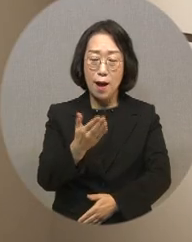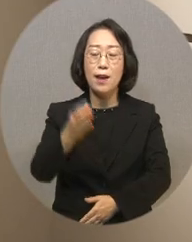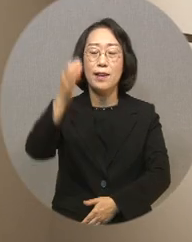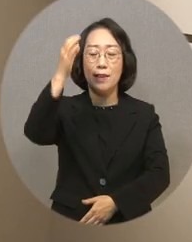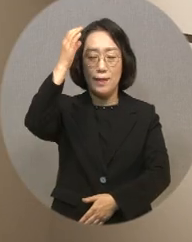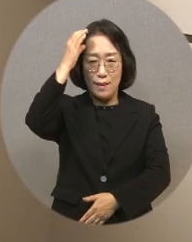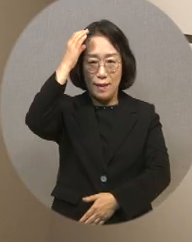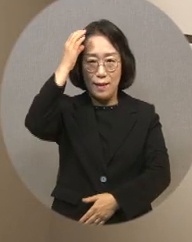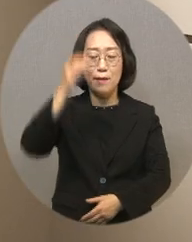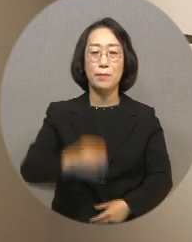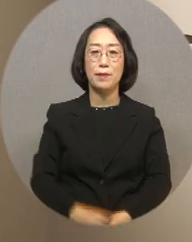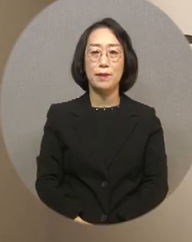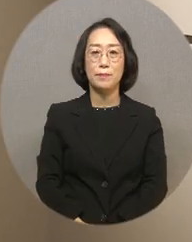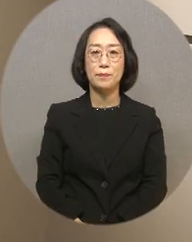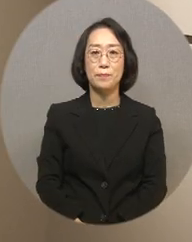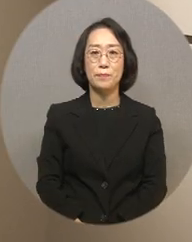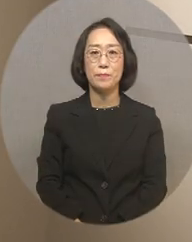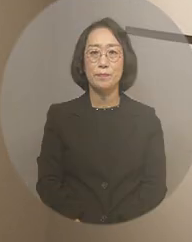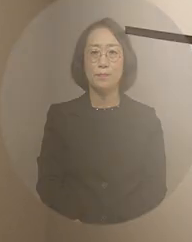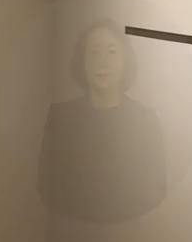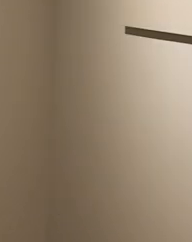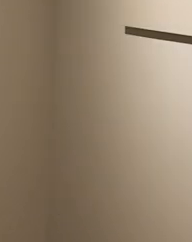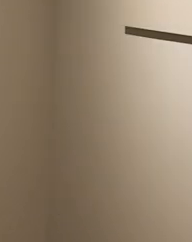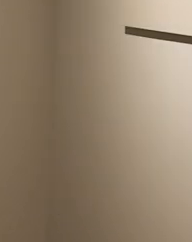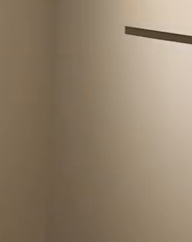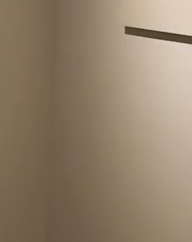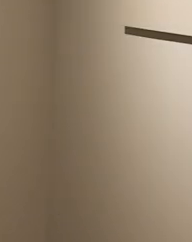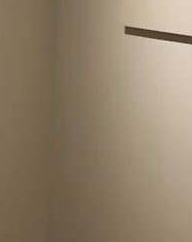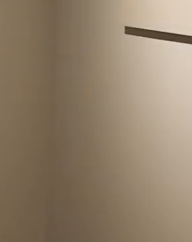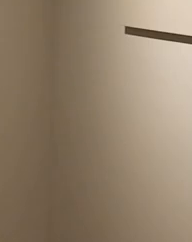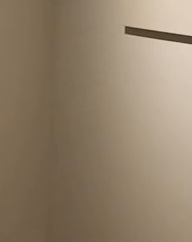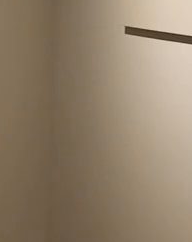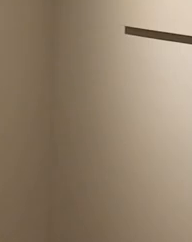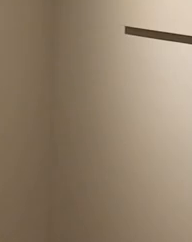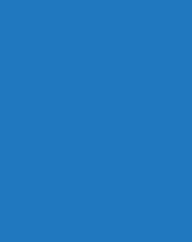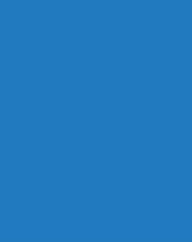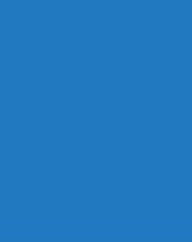기대합니다. 복지TV 뉴스 김채리입니다.